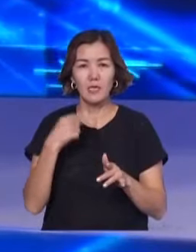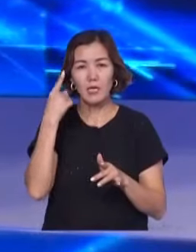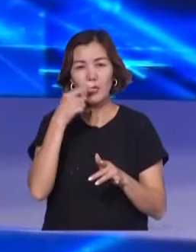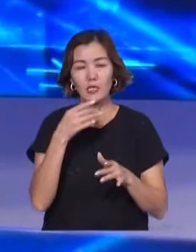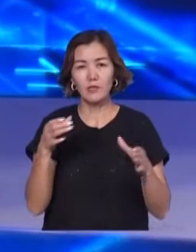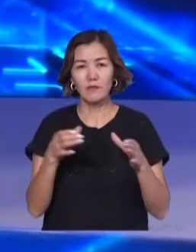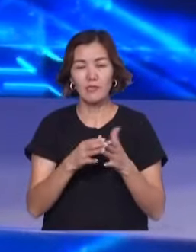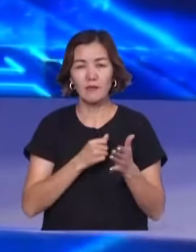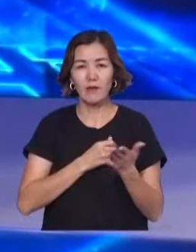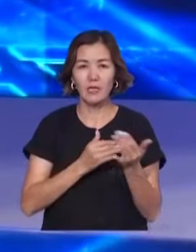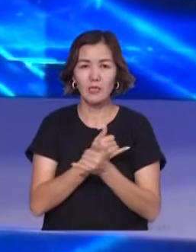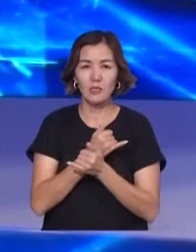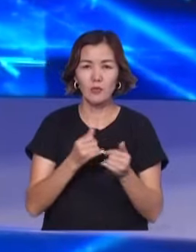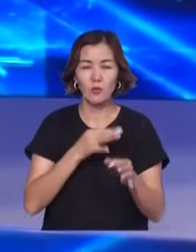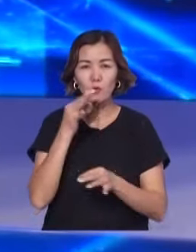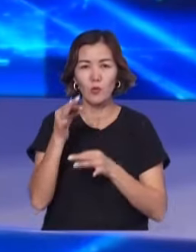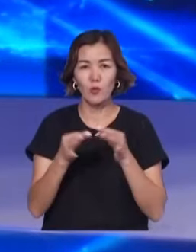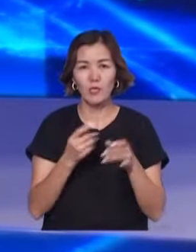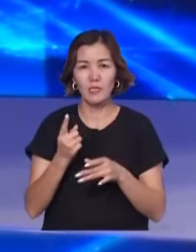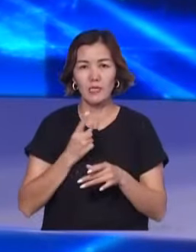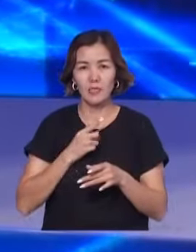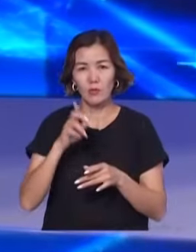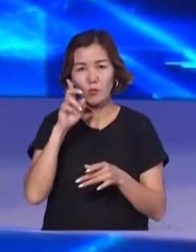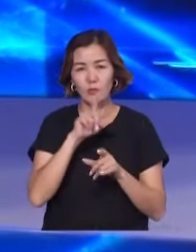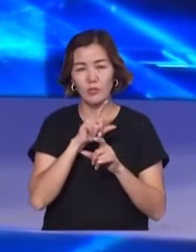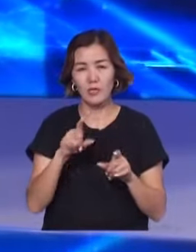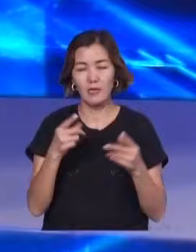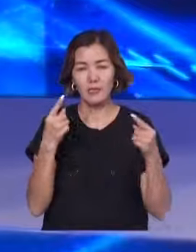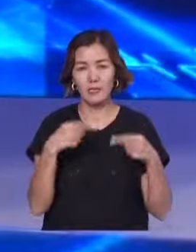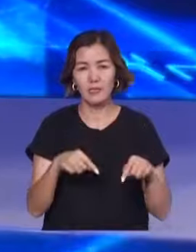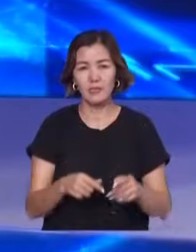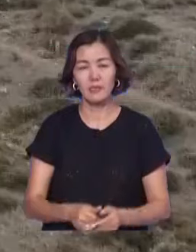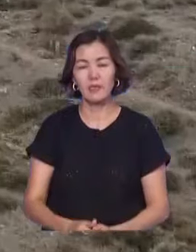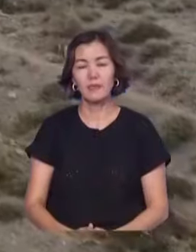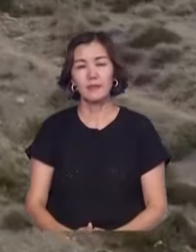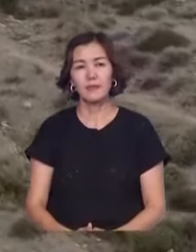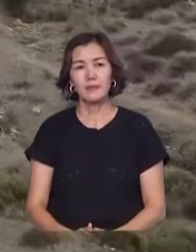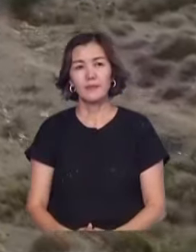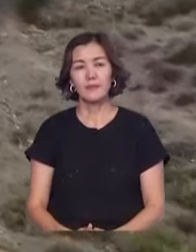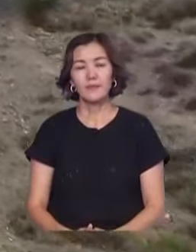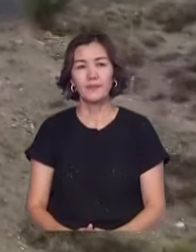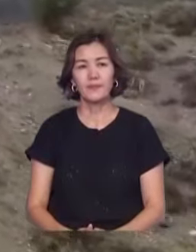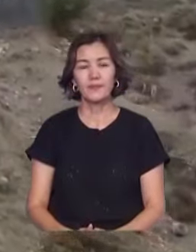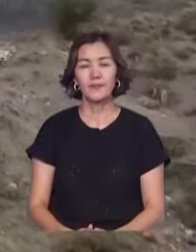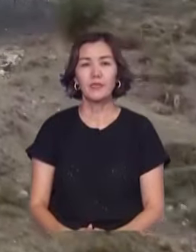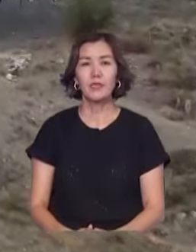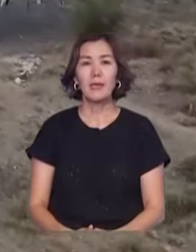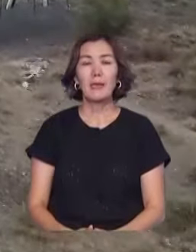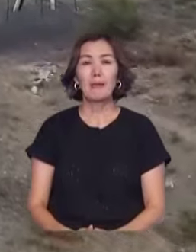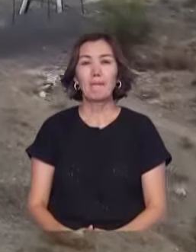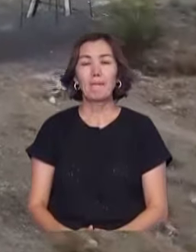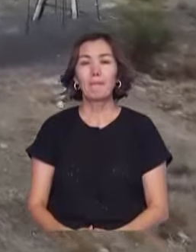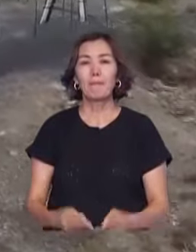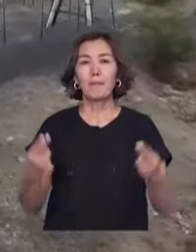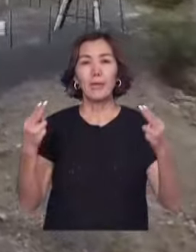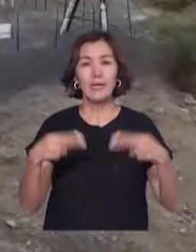состава военнослужащих, круглосуточно стоящих на защите государственной границы. Пограничный отдел Шандалы